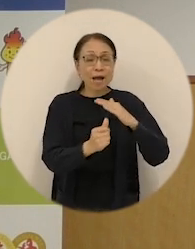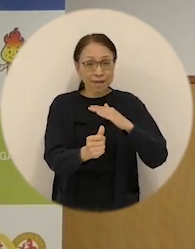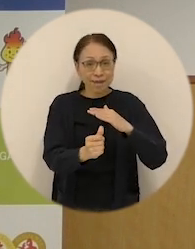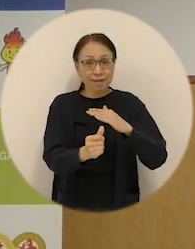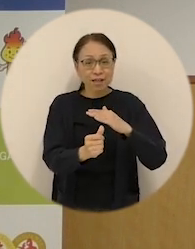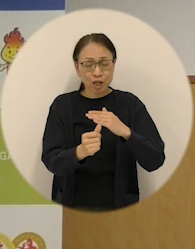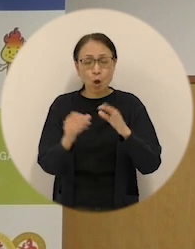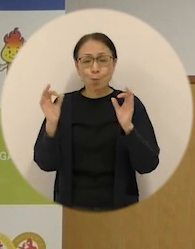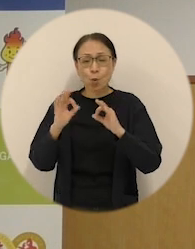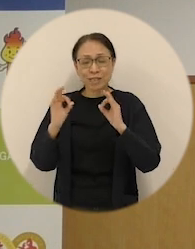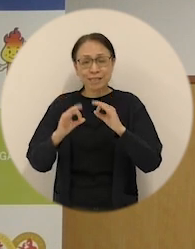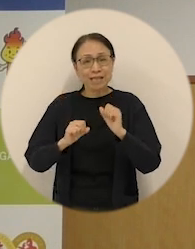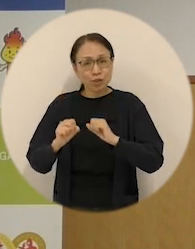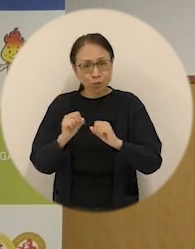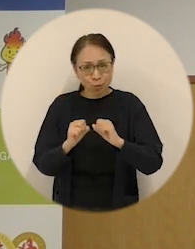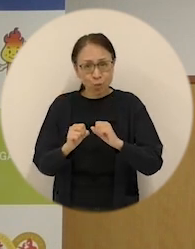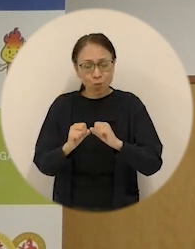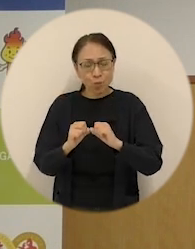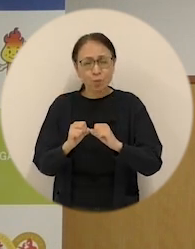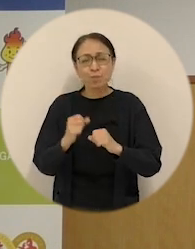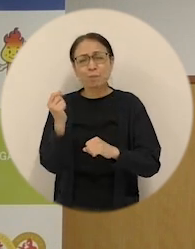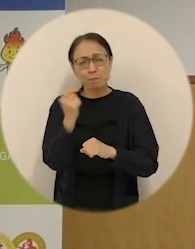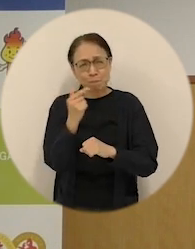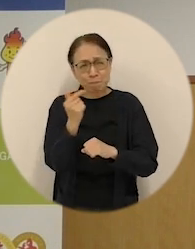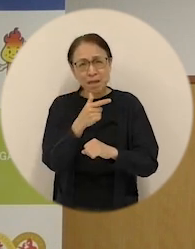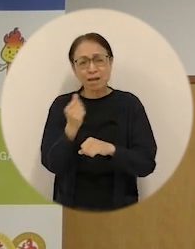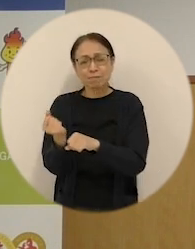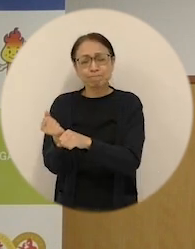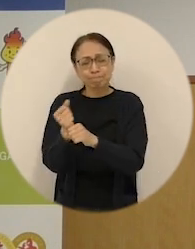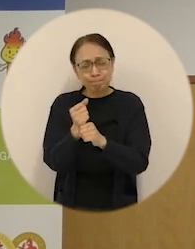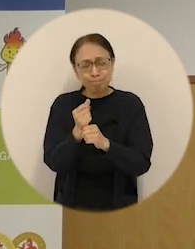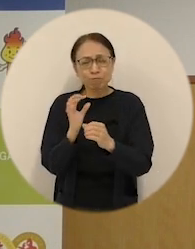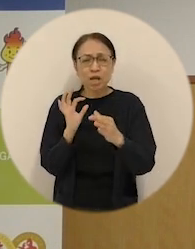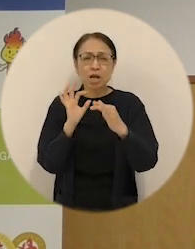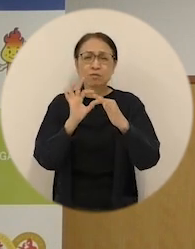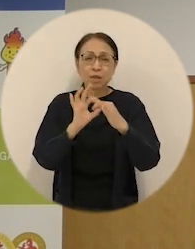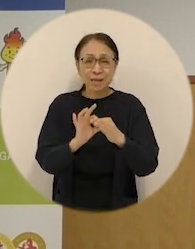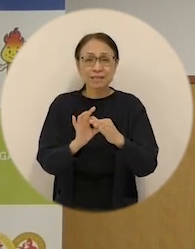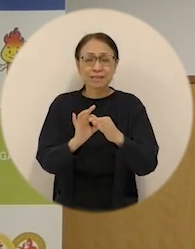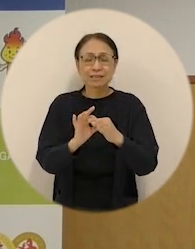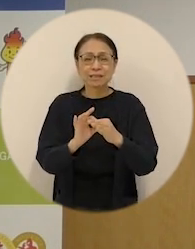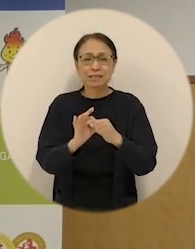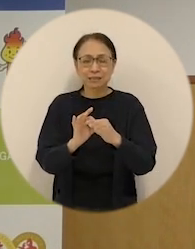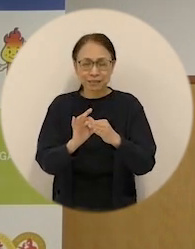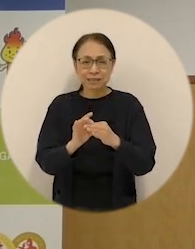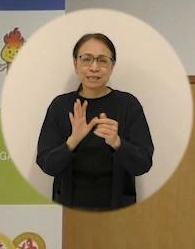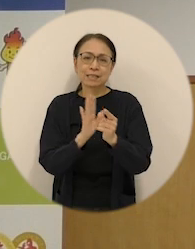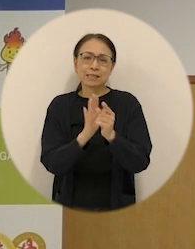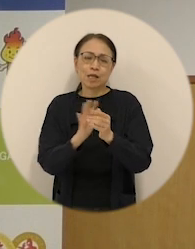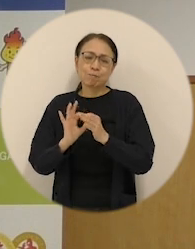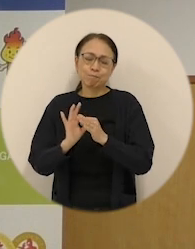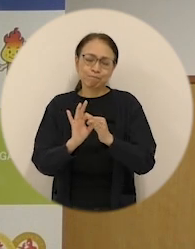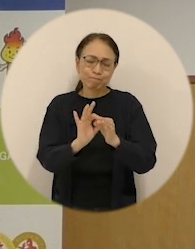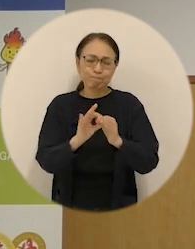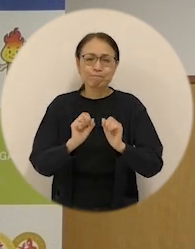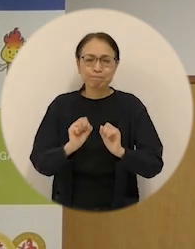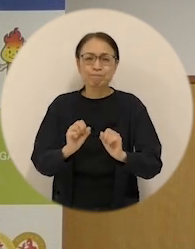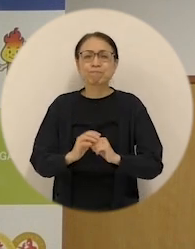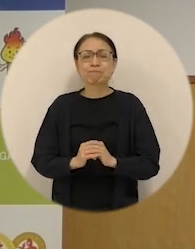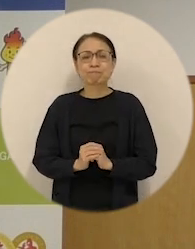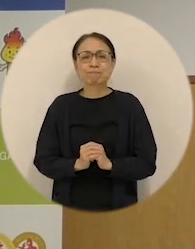動などを通して一刻も早い復旧につながるよう引き続き支援をしていく考えであります